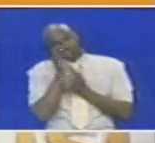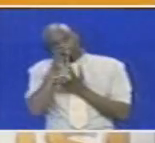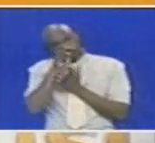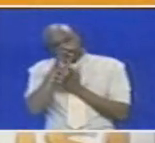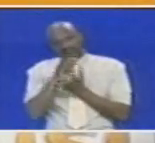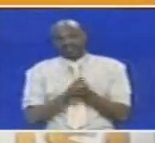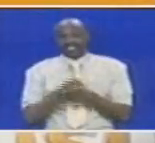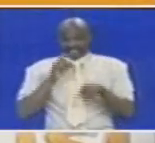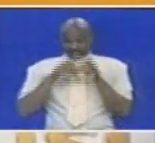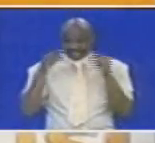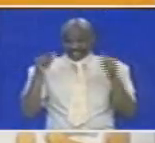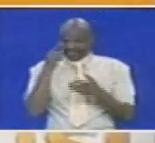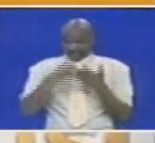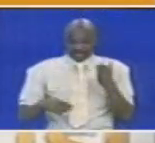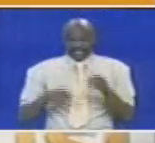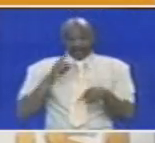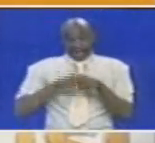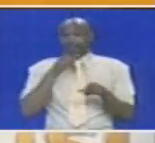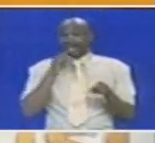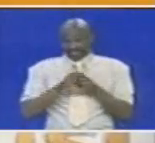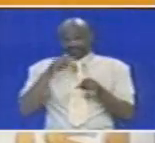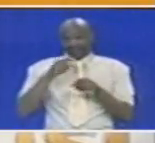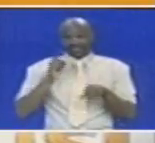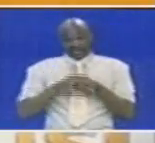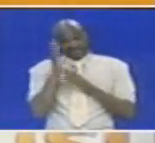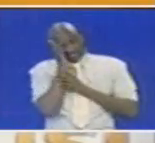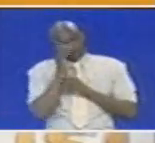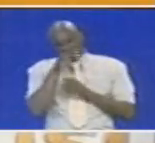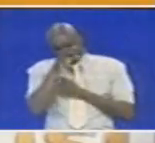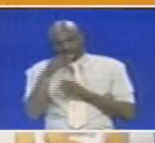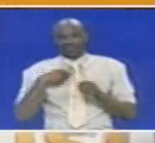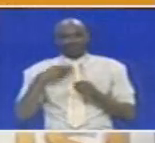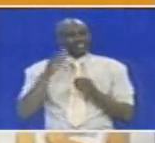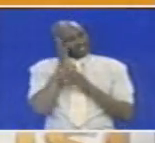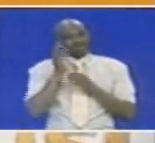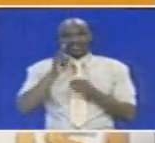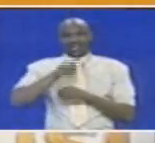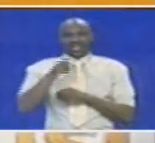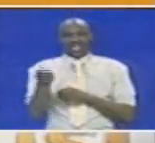katika sentensi: kakangu alikoroma hadi akanikosesha usingizi.